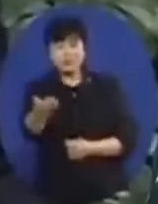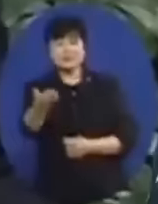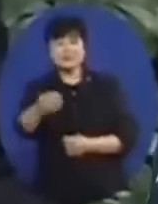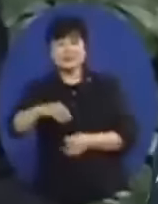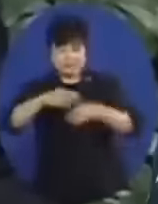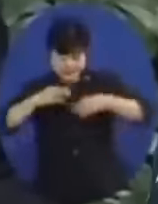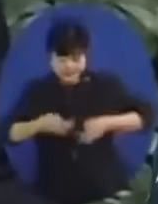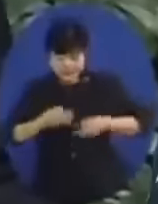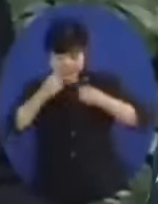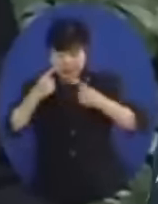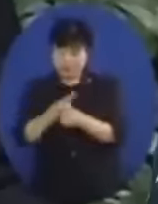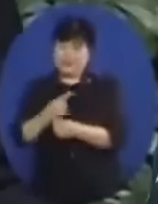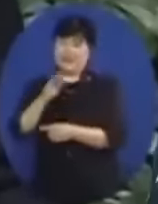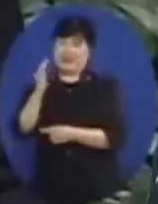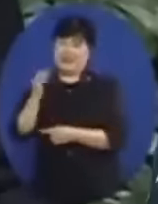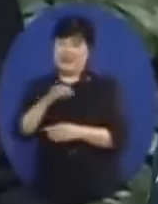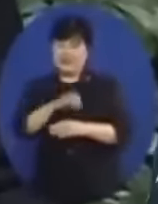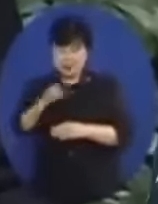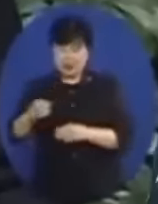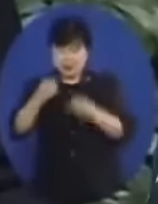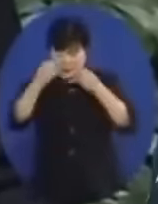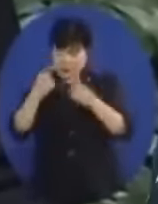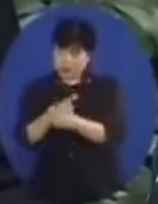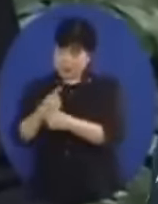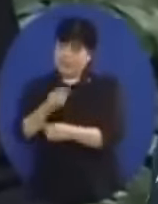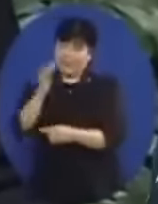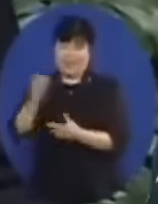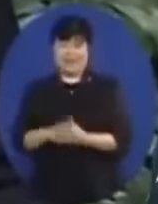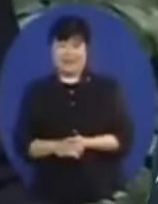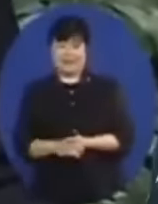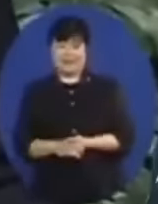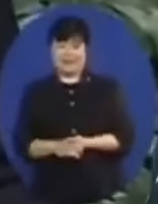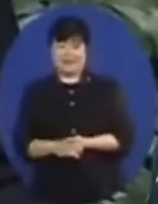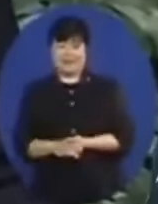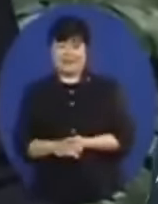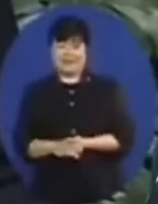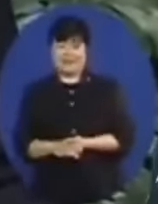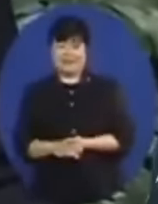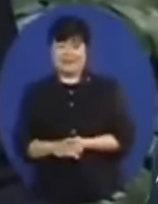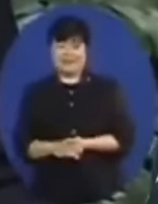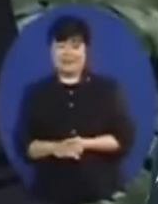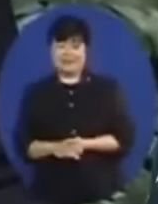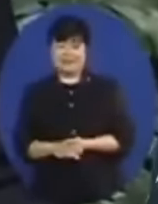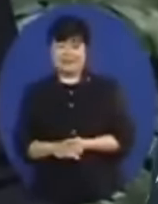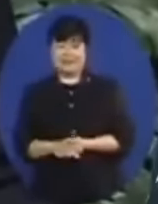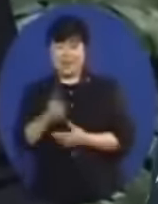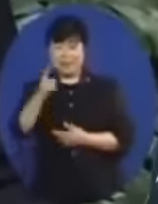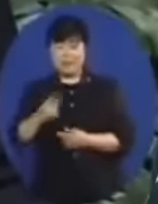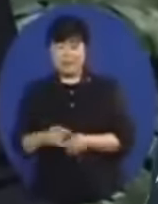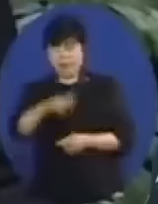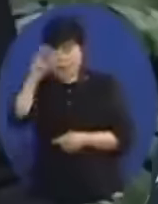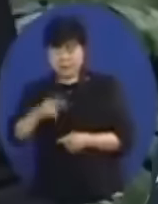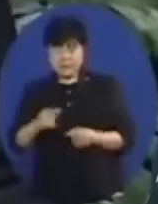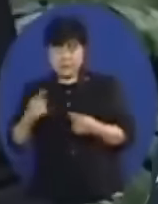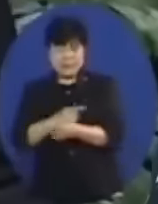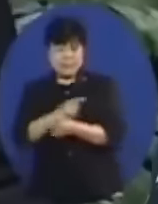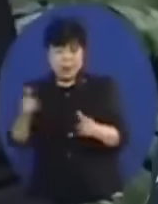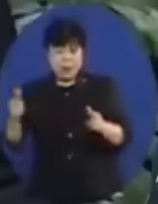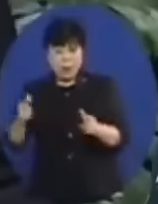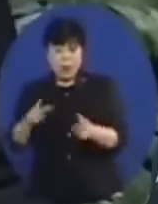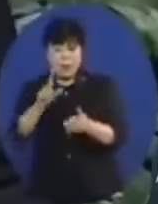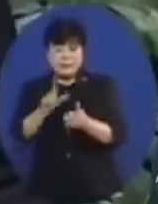여러분 자신도 새 것이 되고 이웃도 새 것이 되는데 단번에 되지 못하고 오래